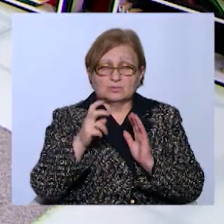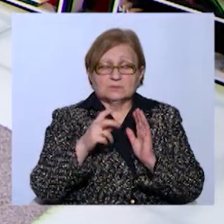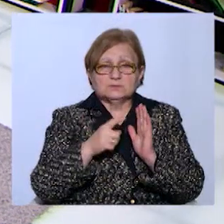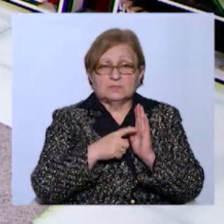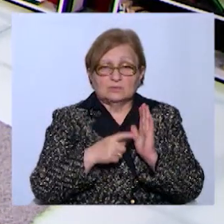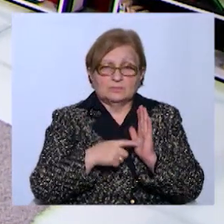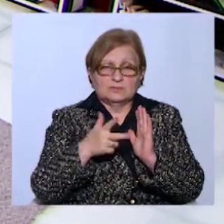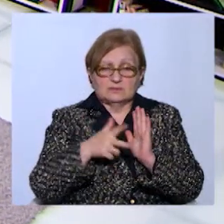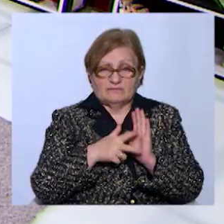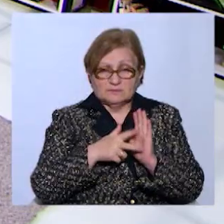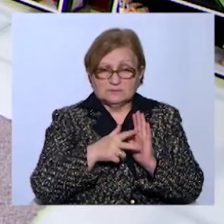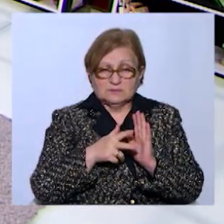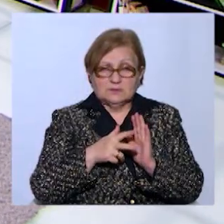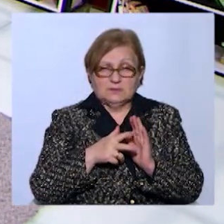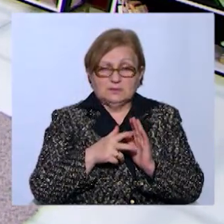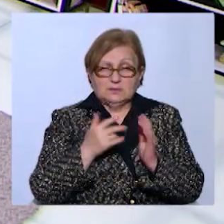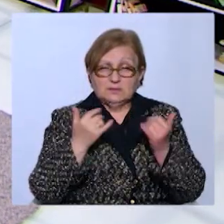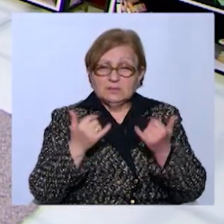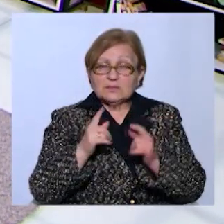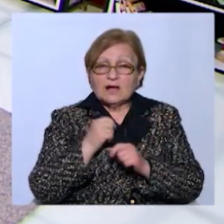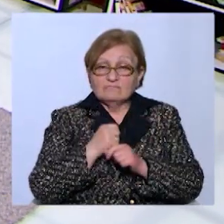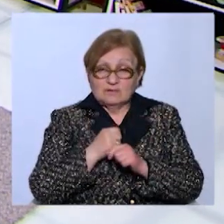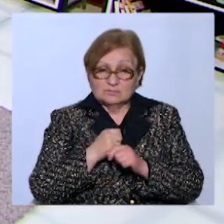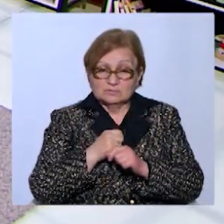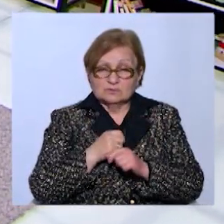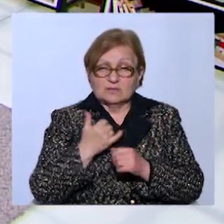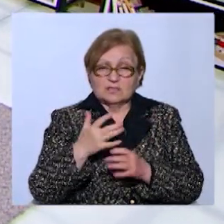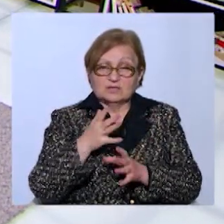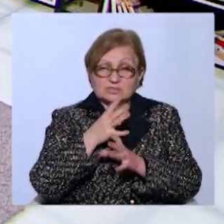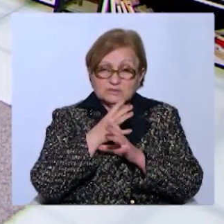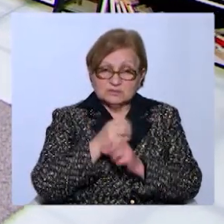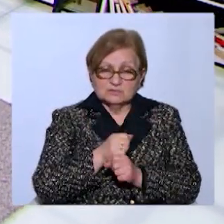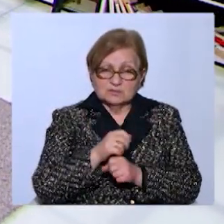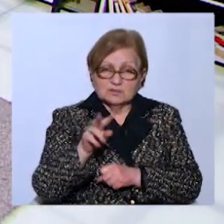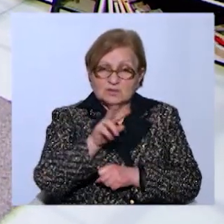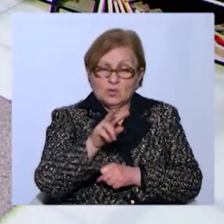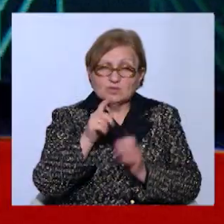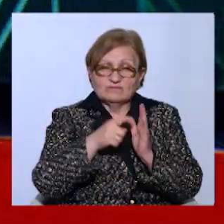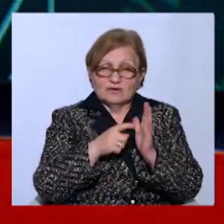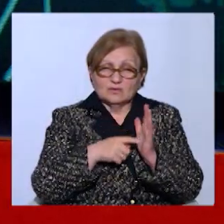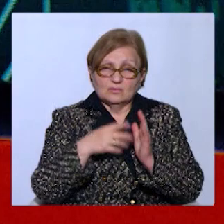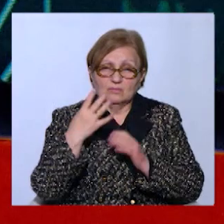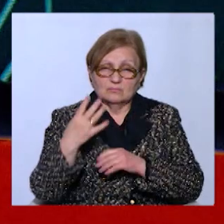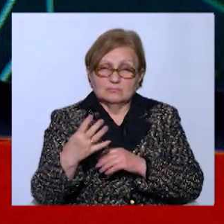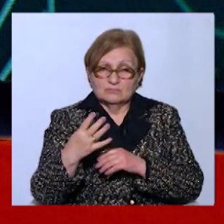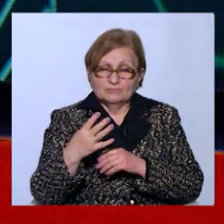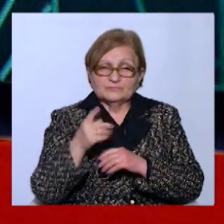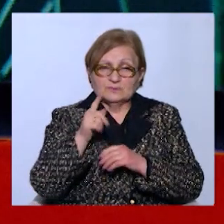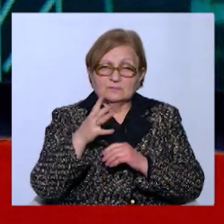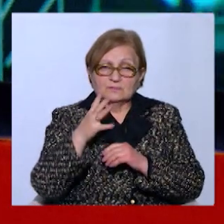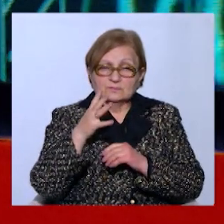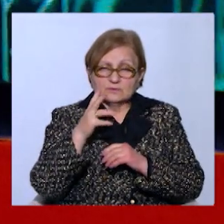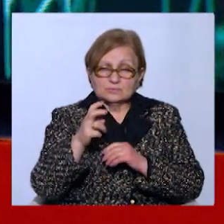შეფარდებული 8-თან. მოდით აი ახლა რა გავაკეთოთ, შევკვეცოთ, ხო? ორივე იყოფა 4-ზე. 1200 რო 4-ზე